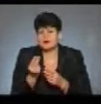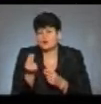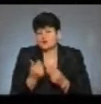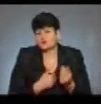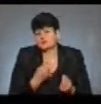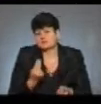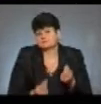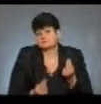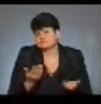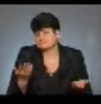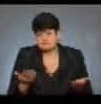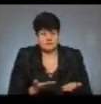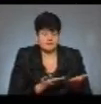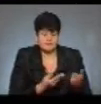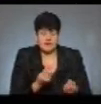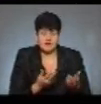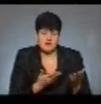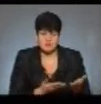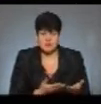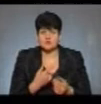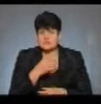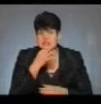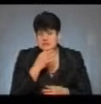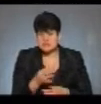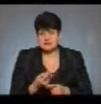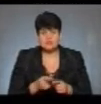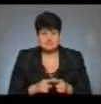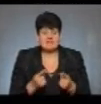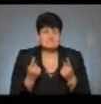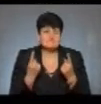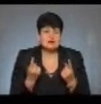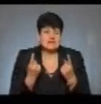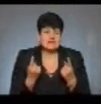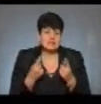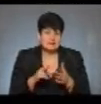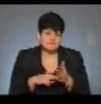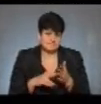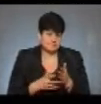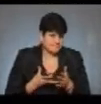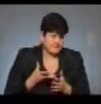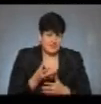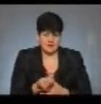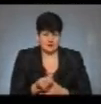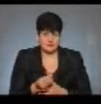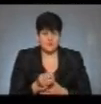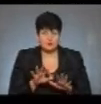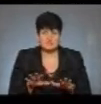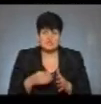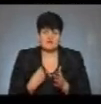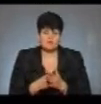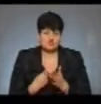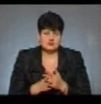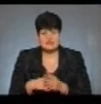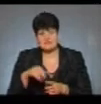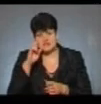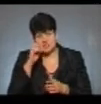пограти, грає. Для цього це, якщо сказати, це надзвичайно великі і податкові платежі в місцеві бюджети, в